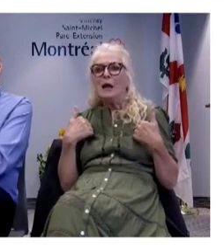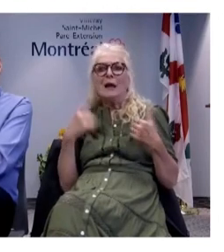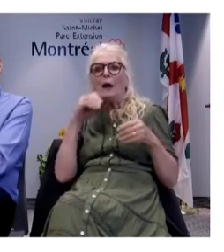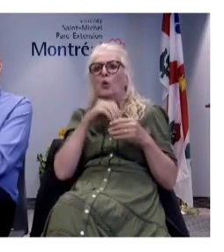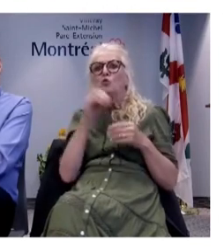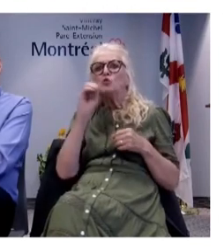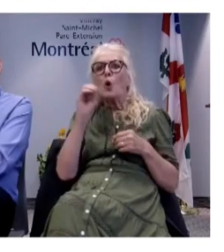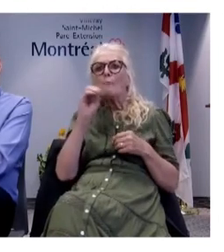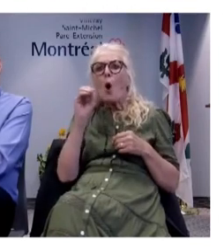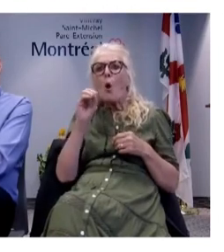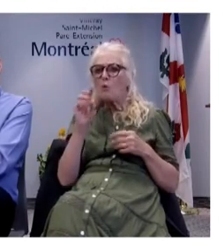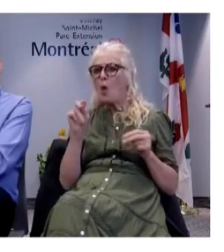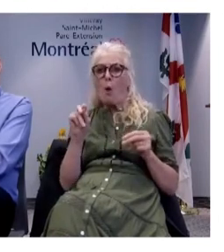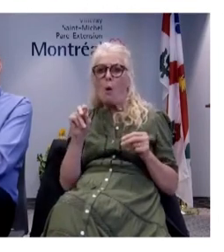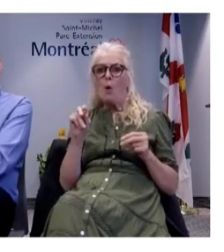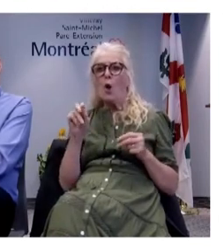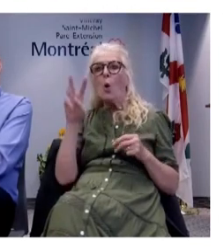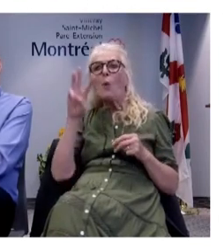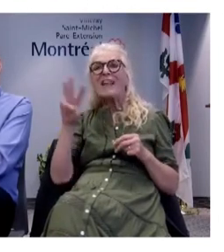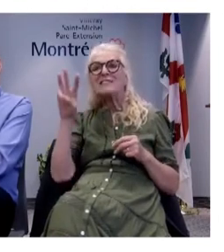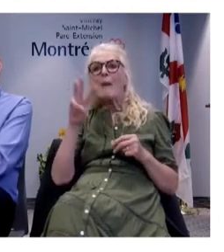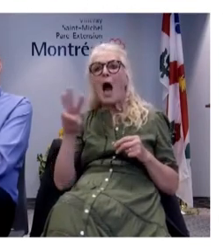vit pas là c'est un quartier